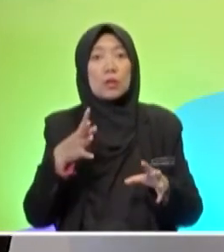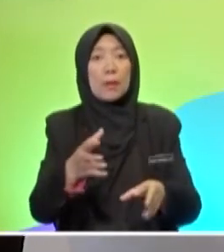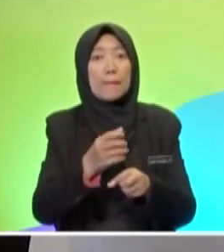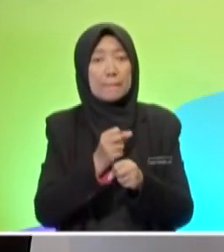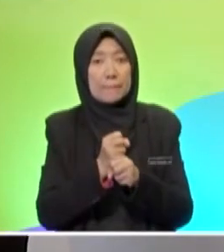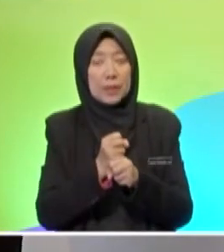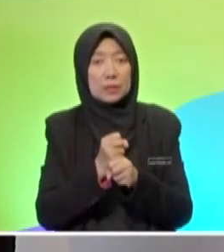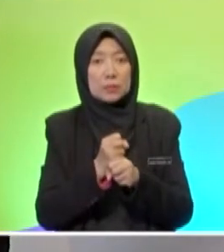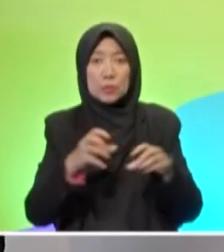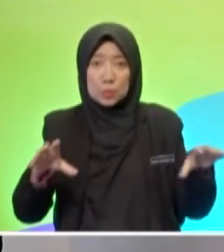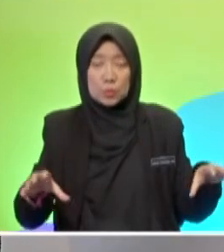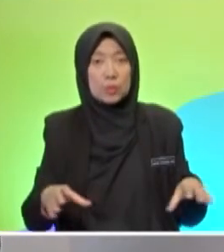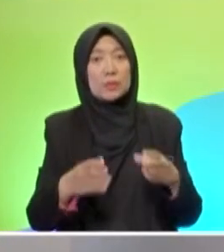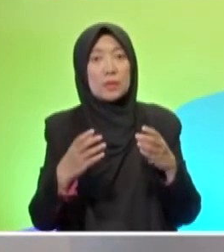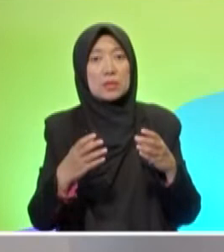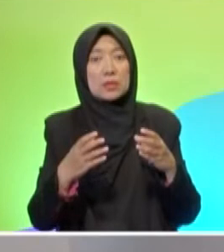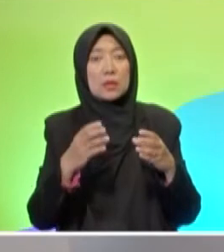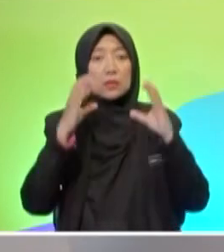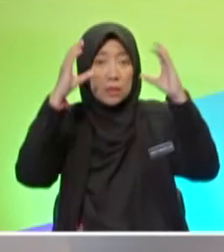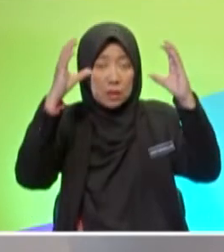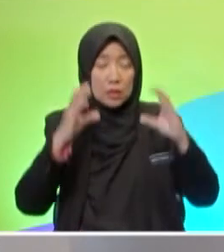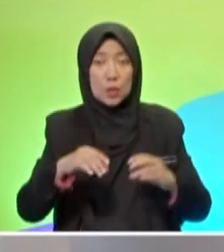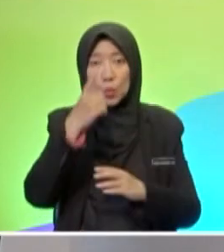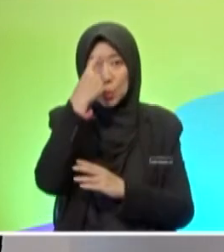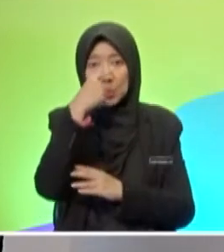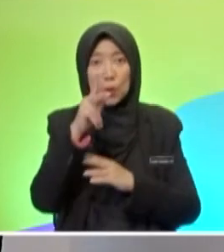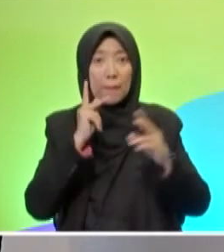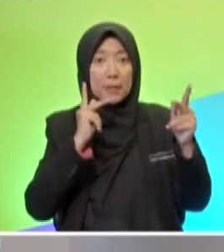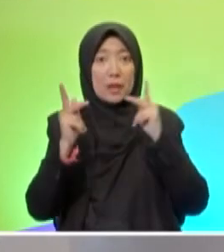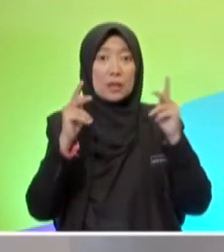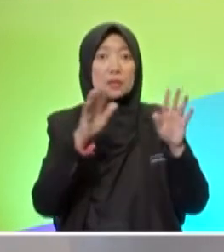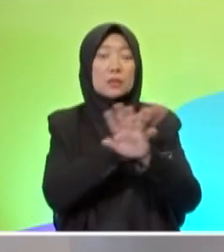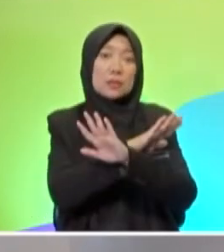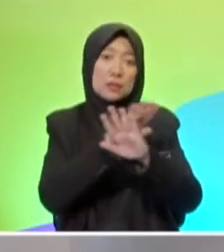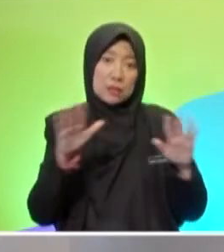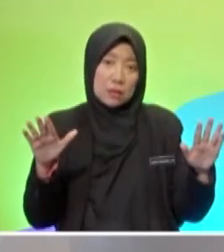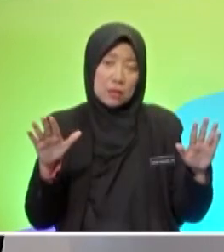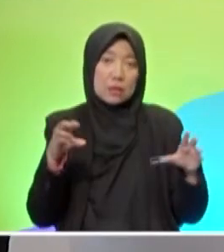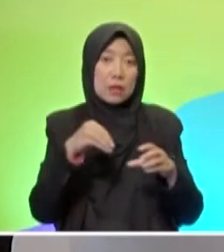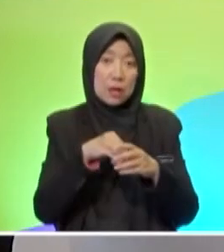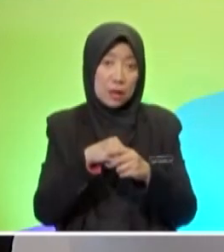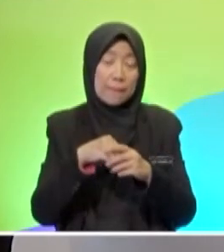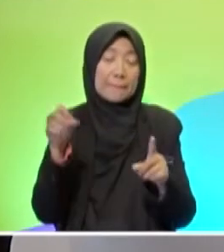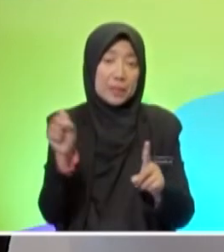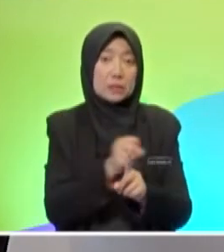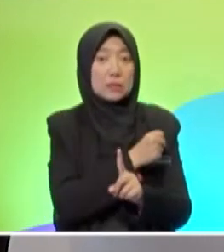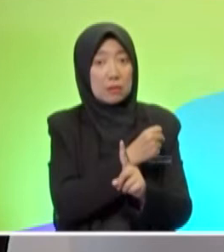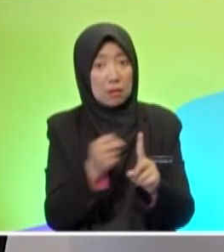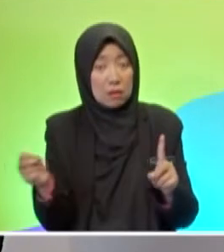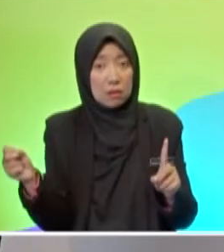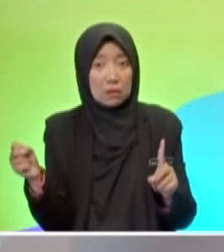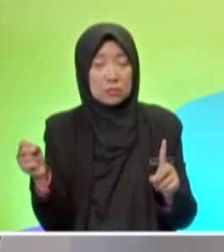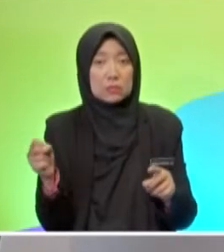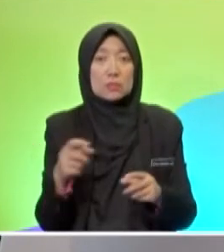mengaplikasikan Bagaimana caranya berkata tidak kepada situasi-situasi peneraan seperti ini sebenarnya bila